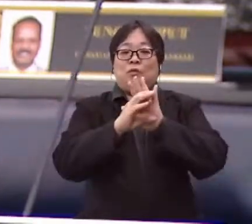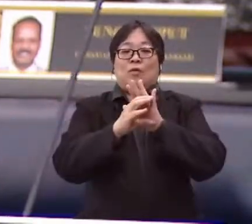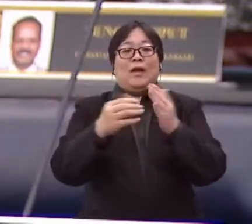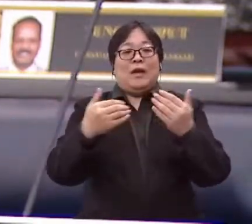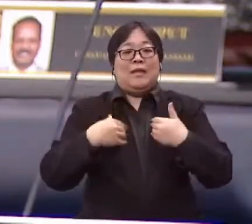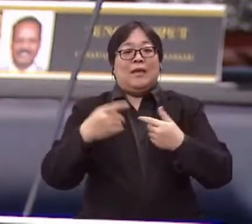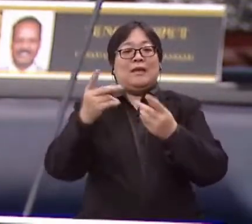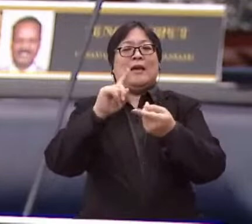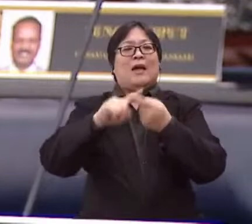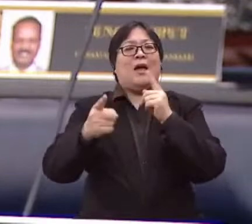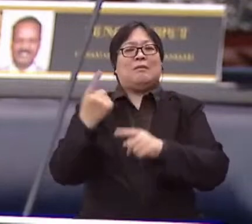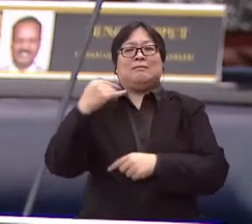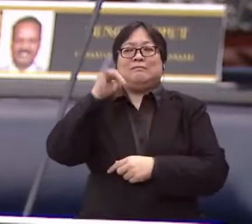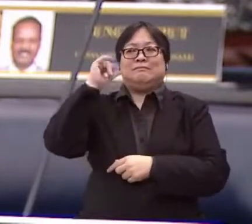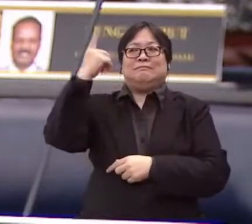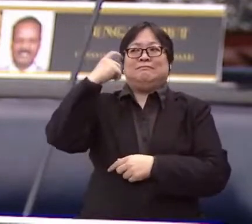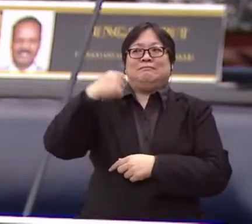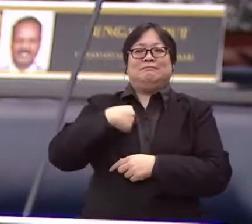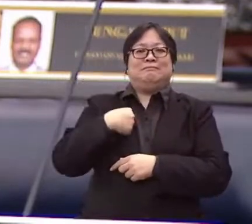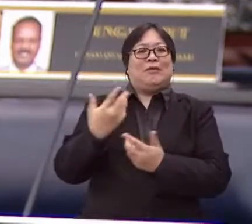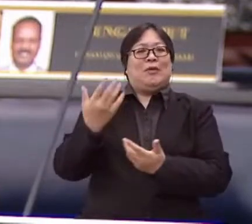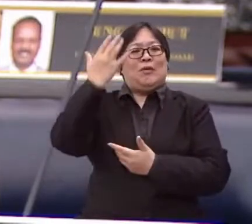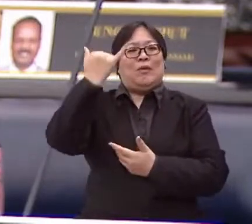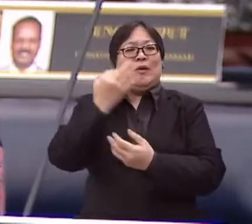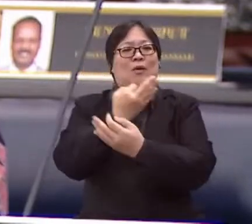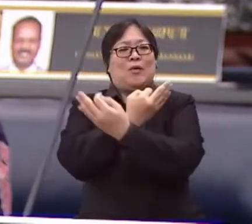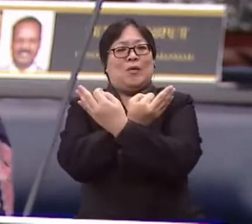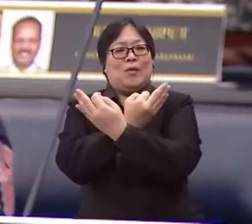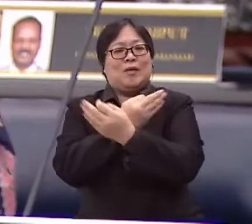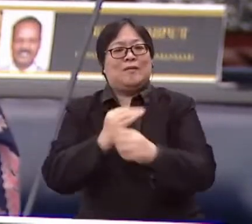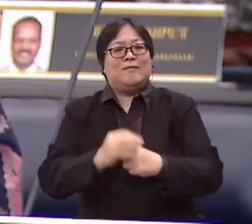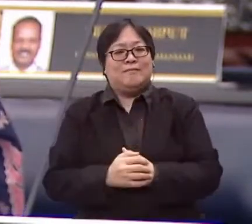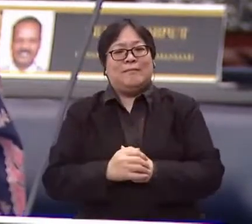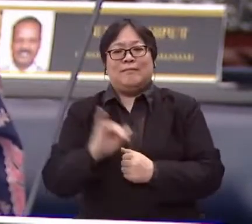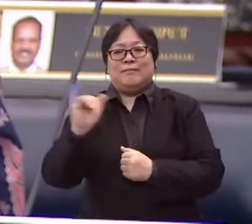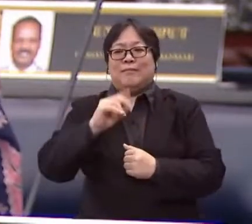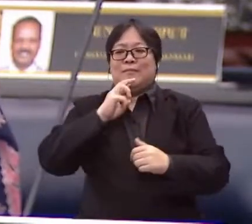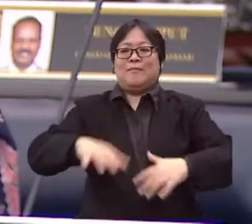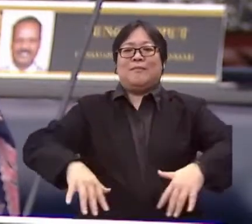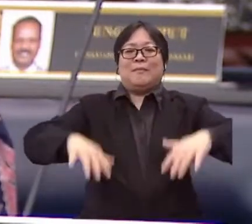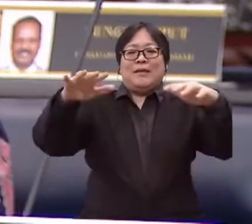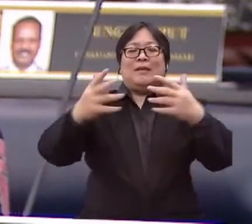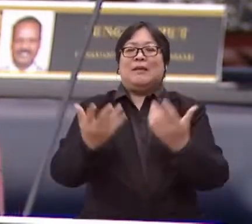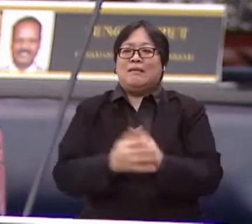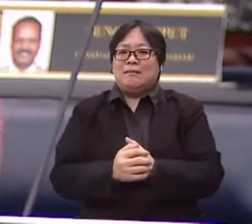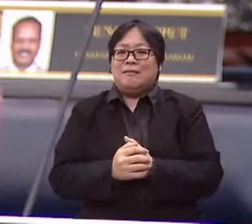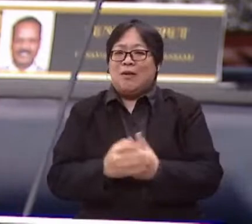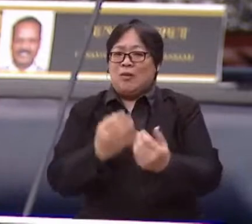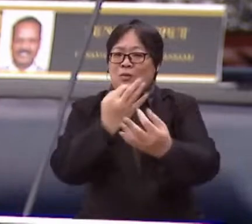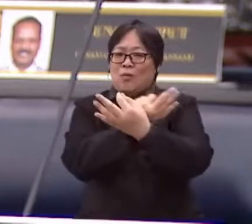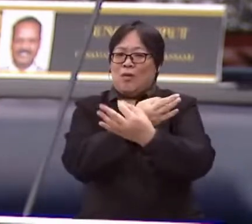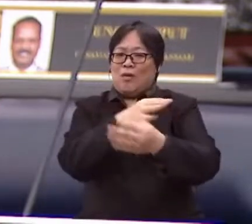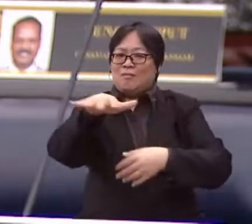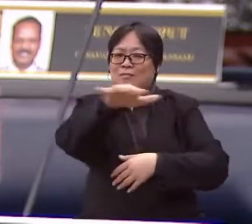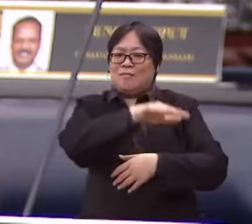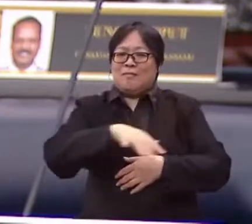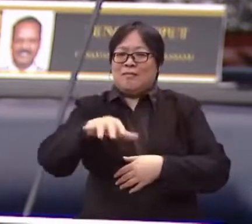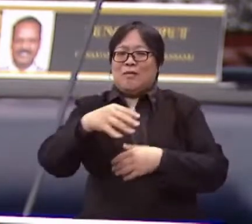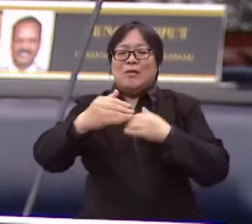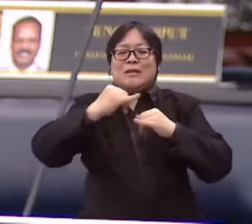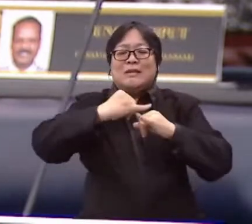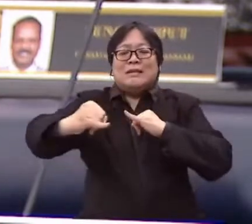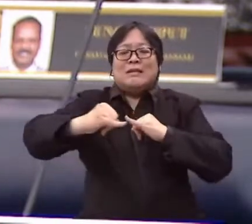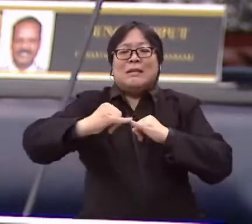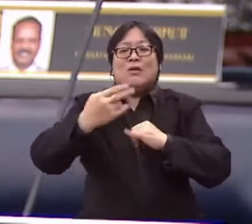ada kawan tanya pada saya Semalam kenapa ruang juga dilanda banjir letak kawasan Hulu